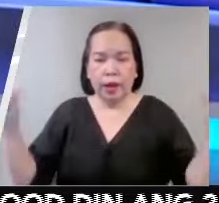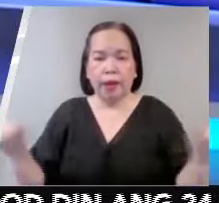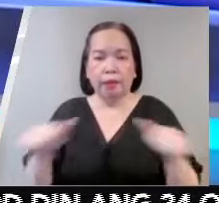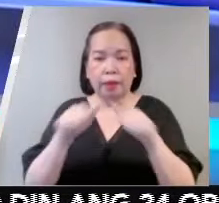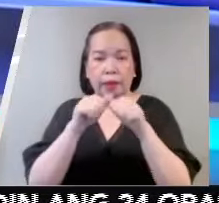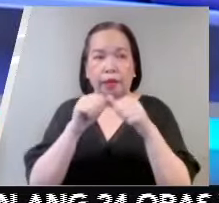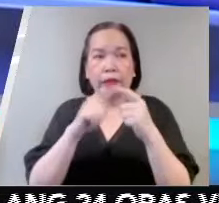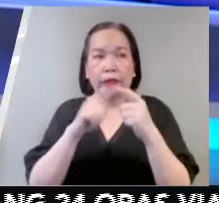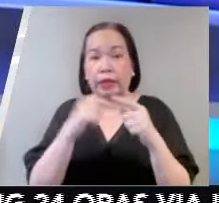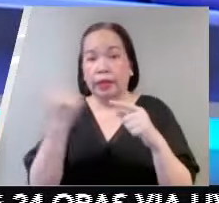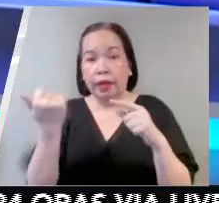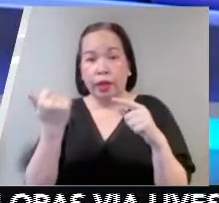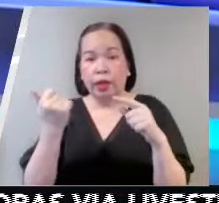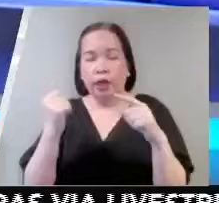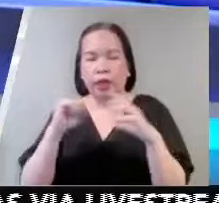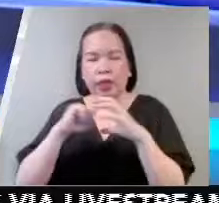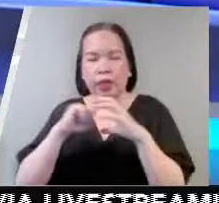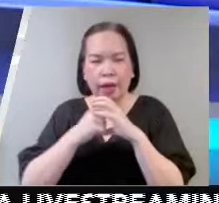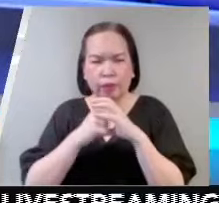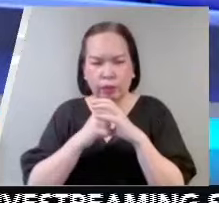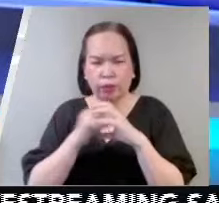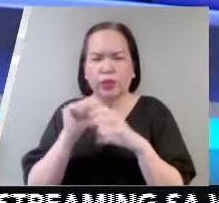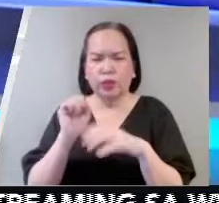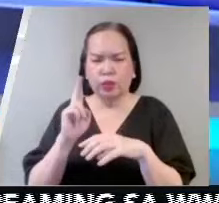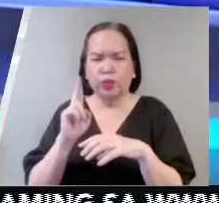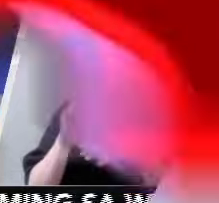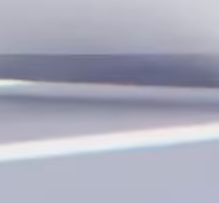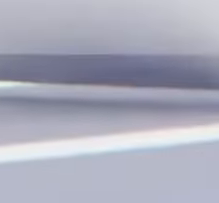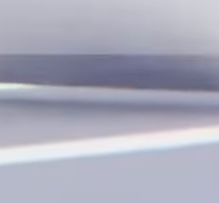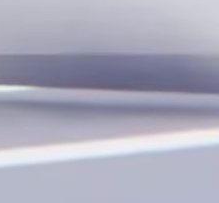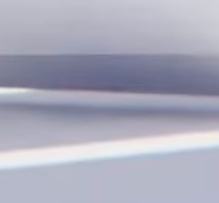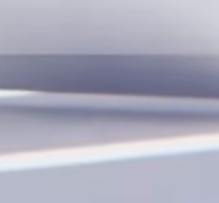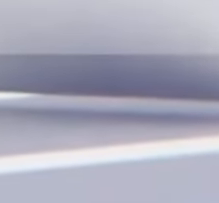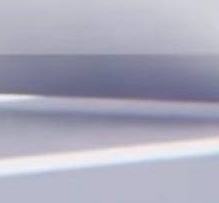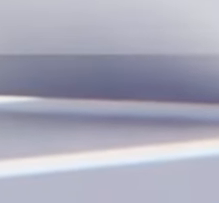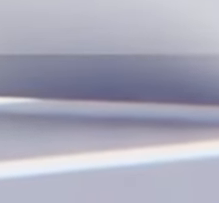Sur. Paspasan natin ang mga disgrasya sa probinsya.